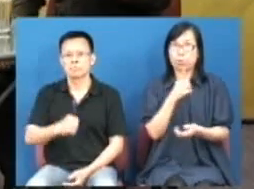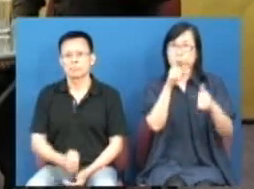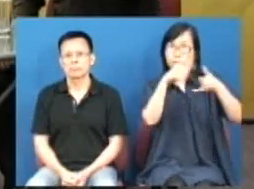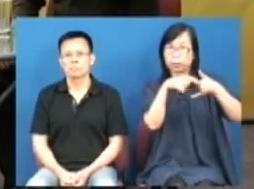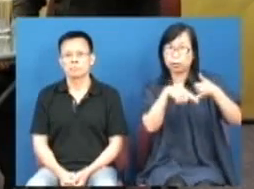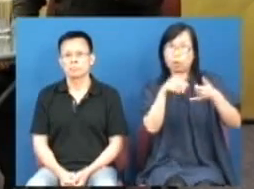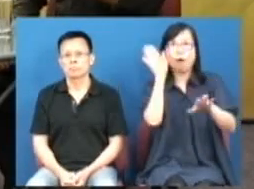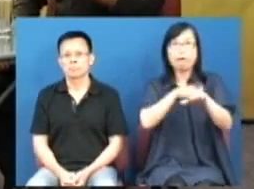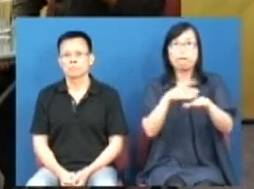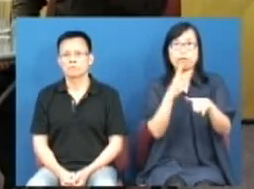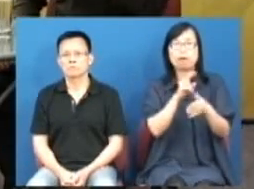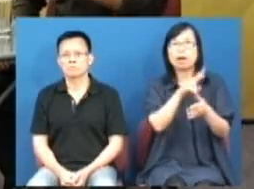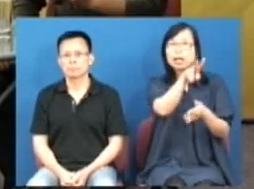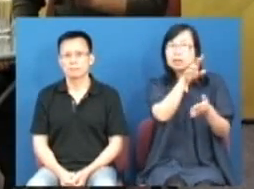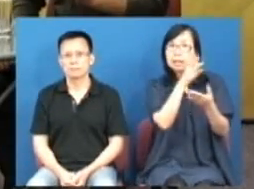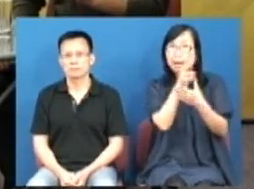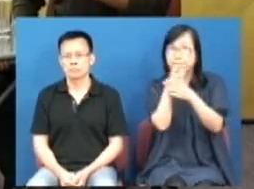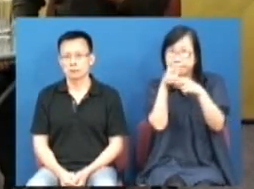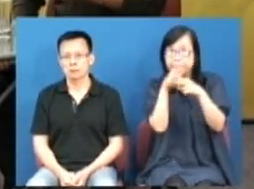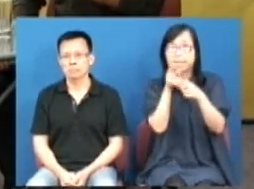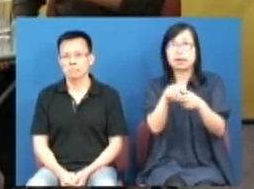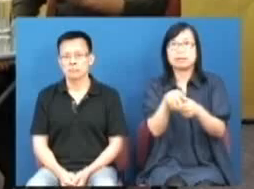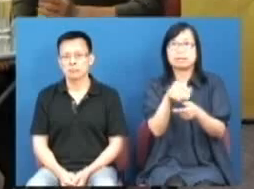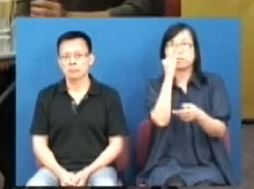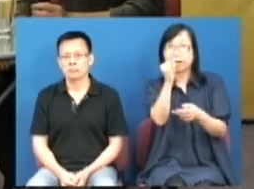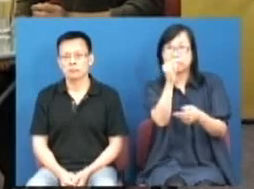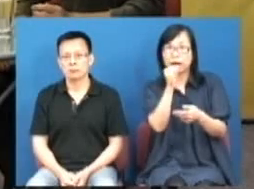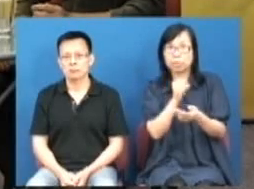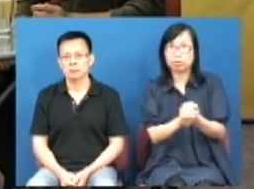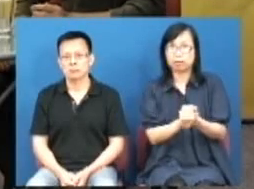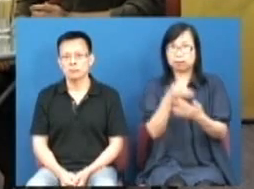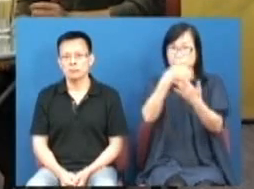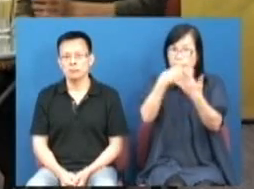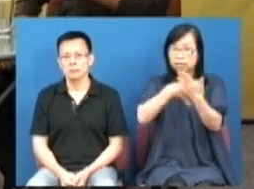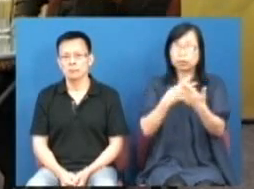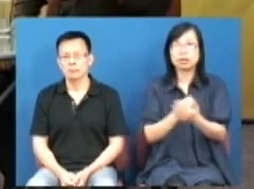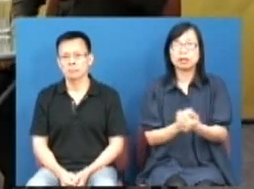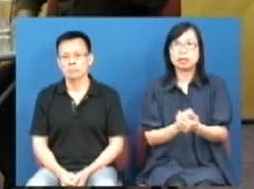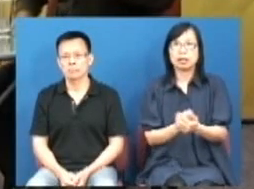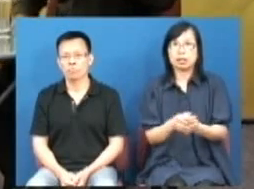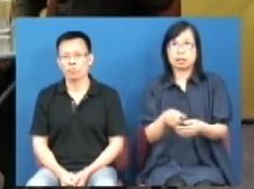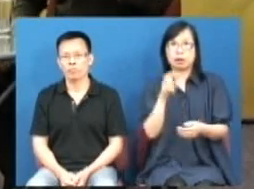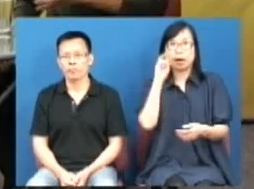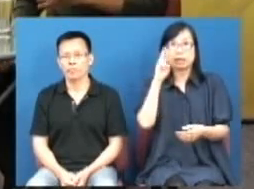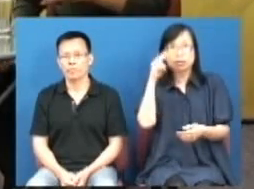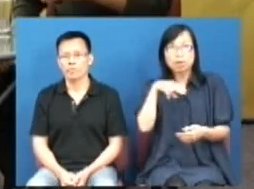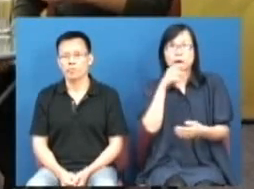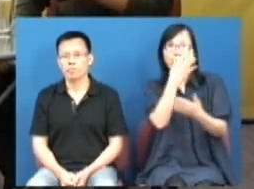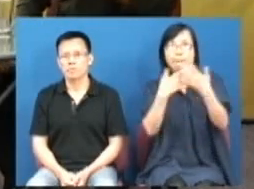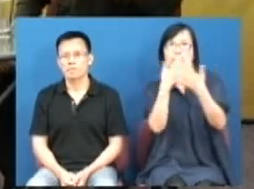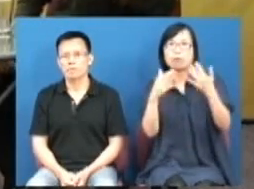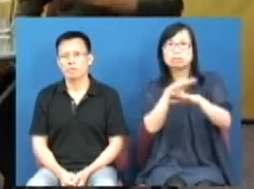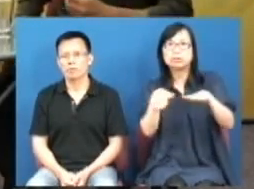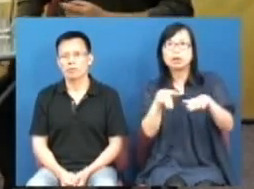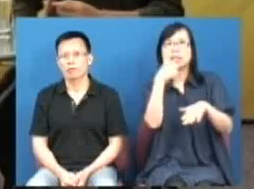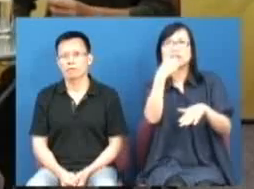嚟講，我擺條片上 YouTube， 即係都有機會咧觸犯咗呢個條例嘅。咁即係話其實我哋成日話網台網台，喂，其實